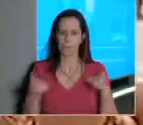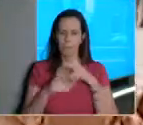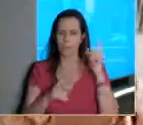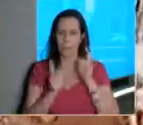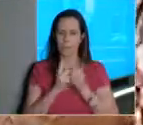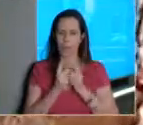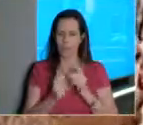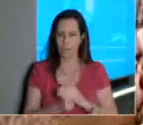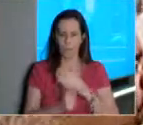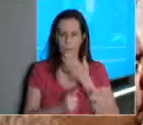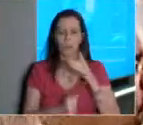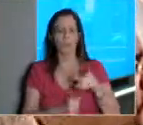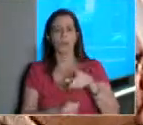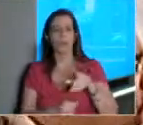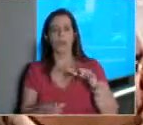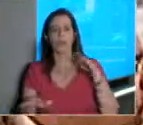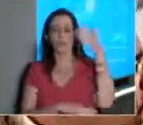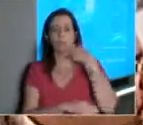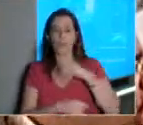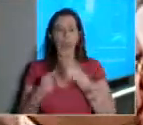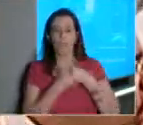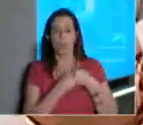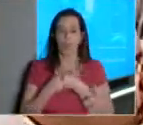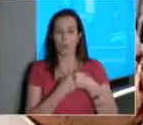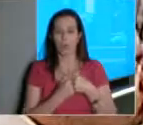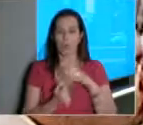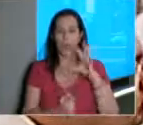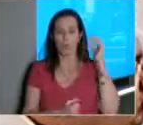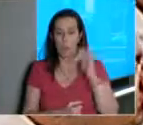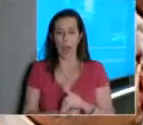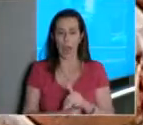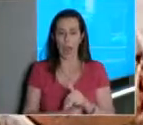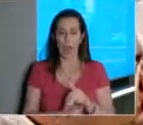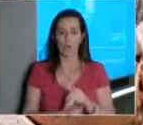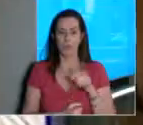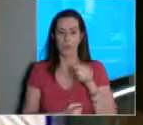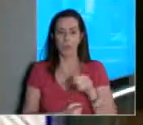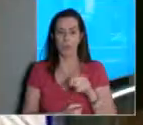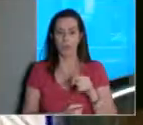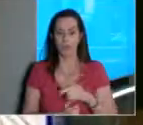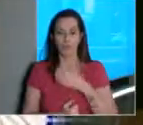לטפל בבעיה הזאת. עכשיו שאתם באים ואומרים פה 50,000, שאתם מביאים